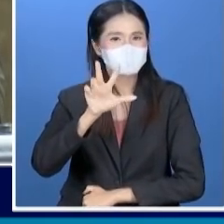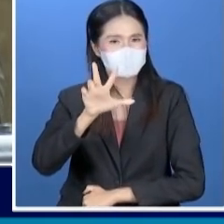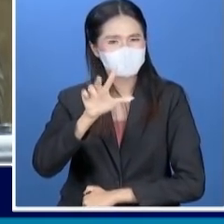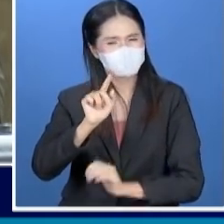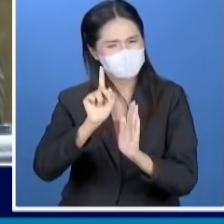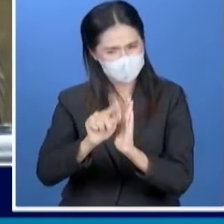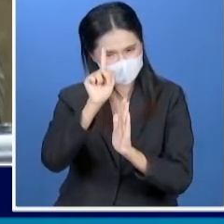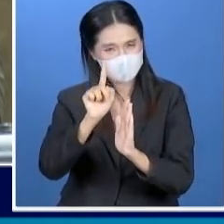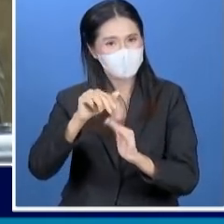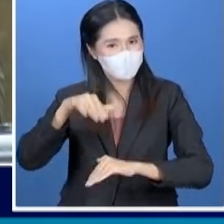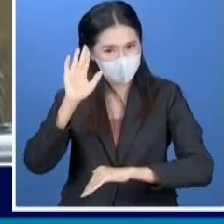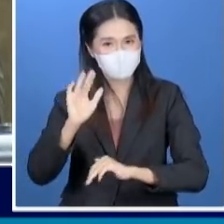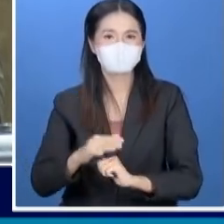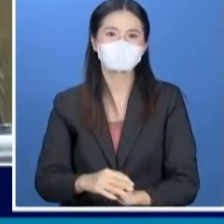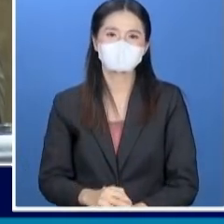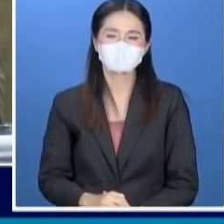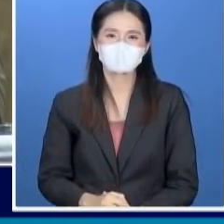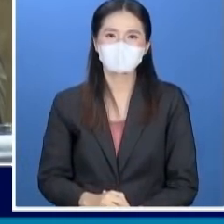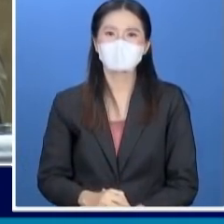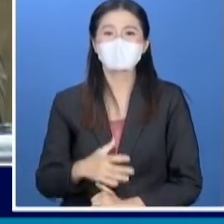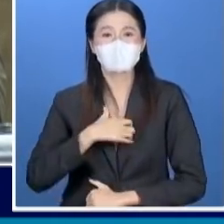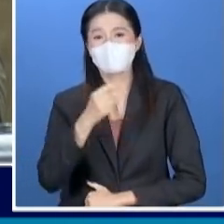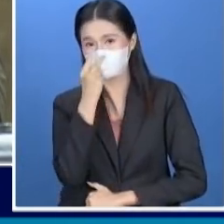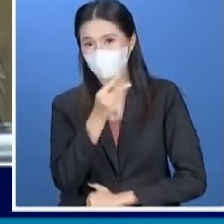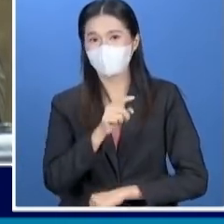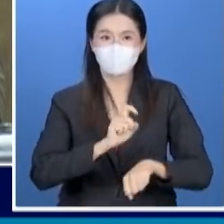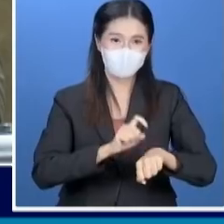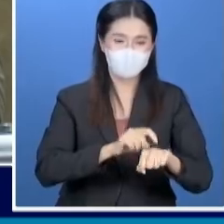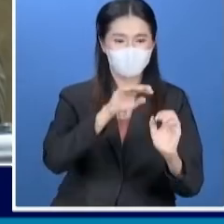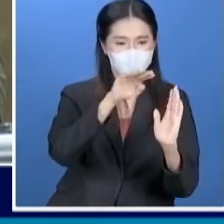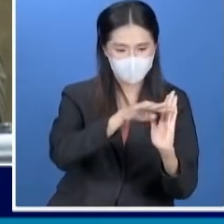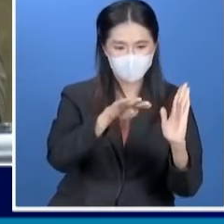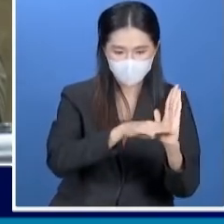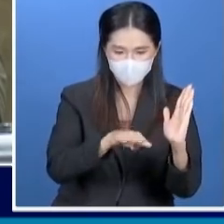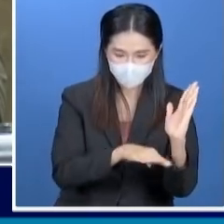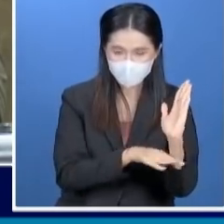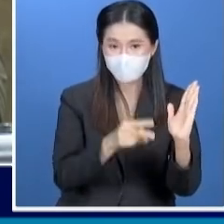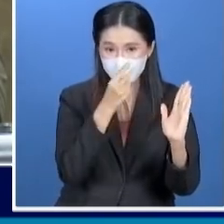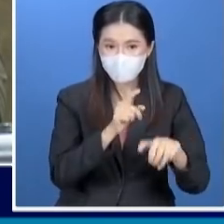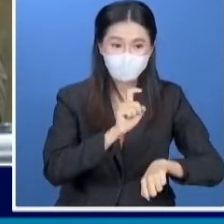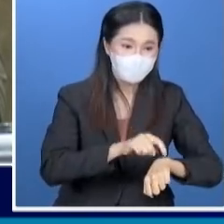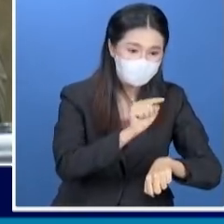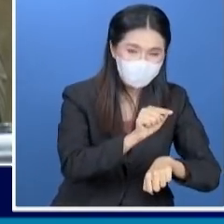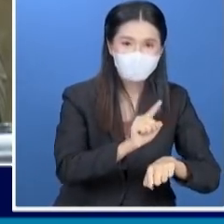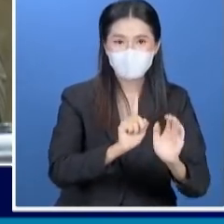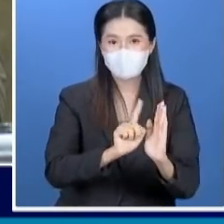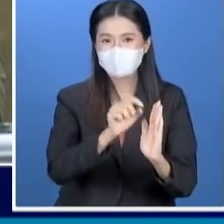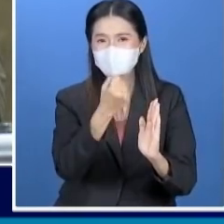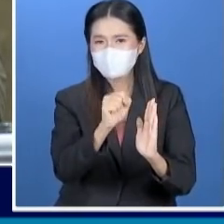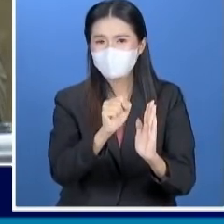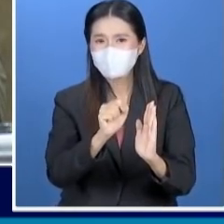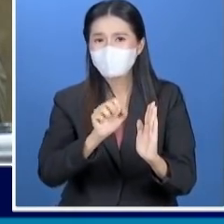22:33 เสร็จๆนะครับอยากให้ดูลำดับเหตุการณ์นะครับไม่ใช่ว่าเราอยู่ตรงนั้นเสร็จแล้ว10นาทีจะตกนะ